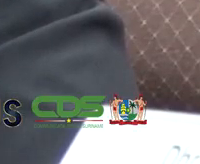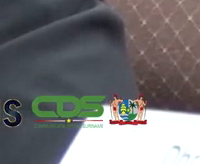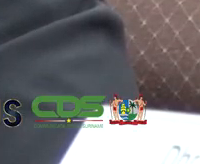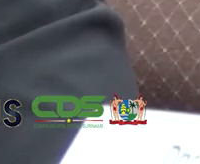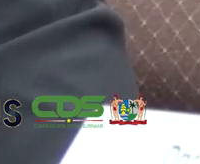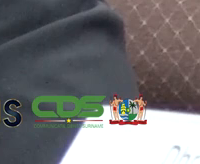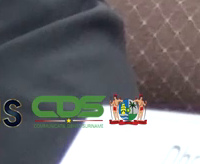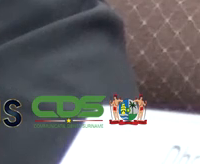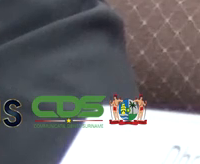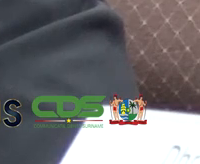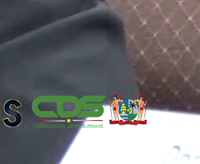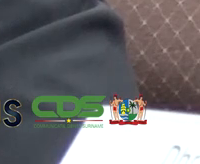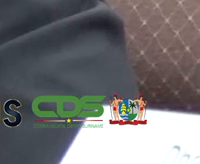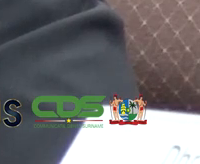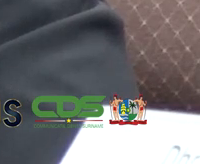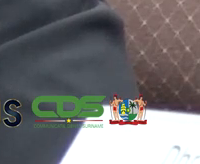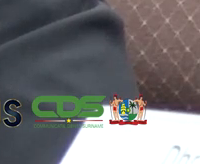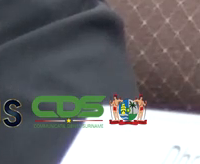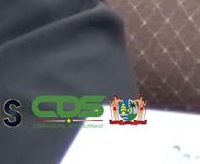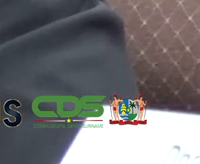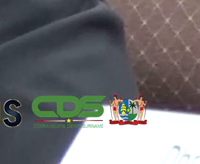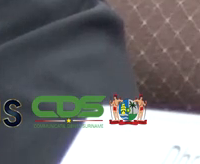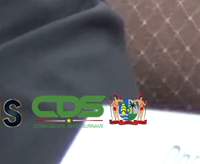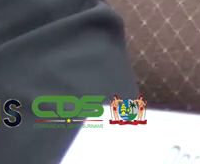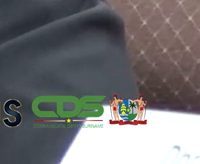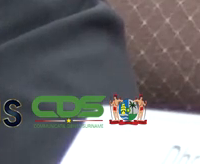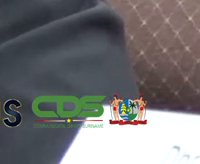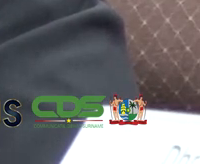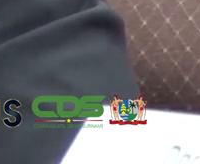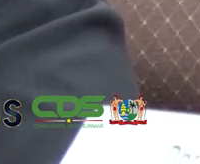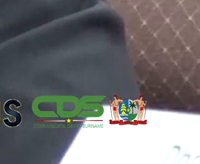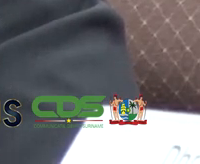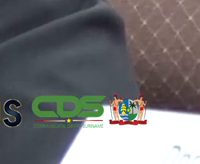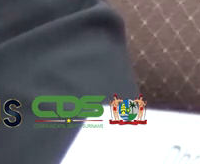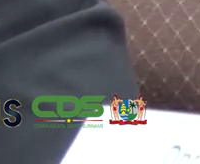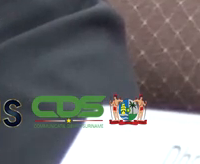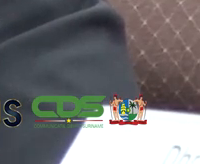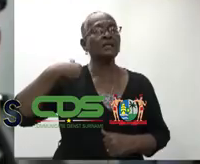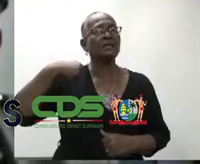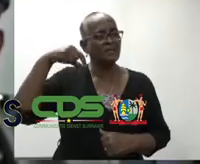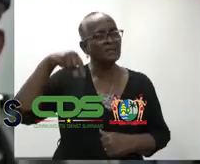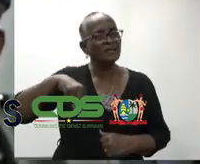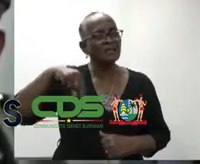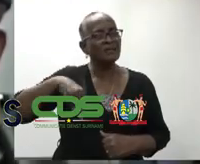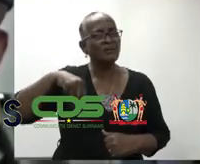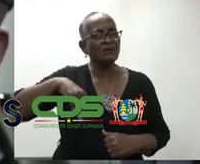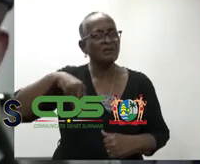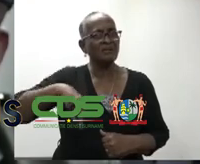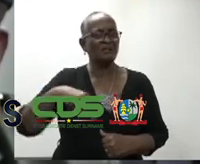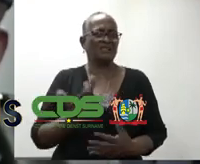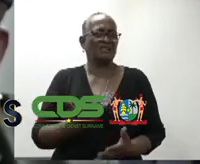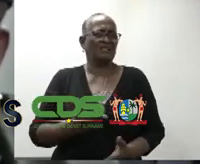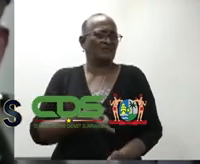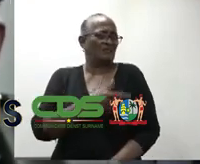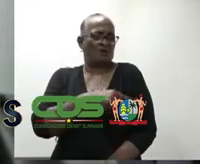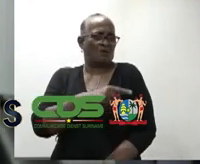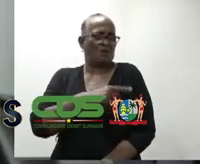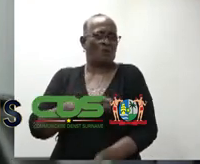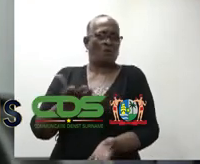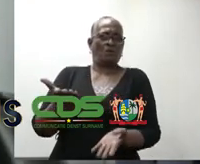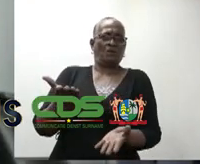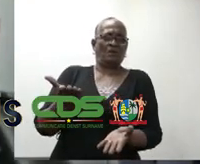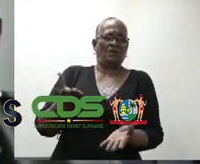media beweren dat deze president nog steeds die gewone man is